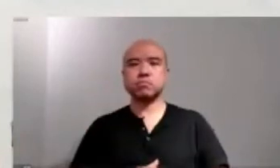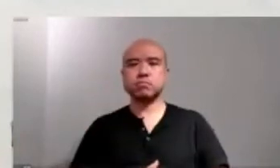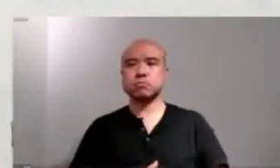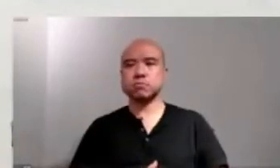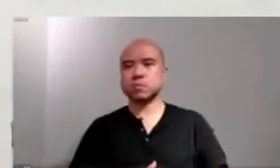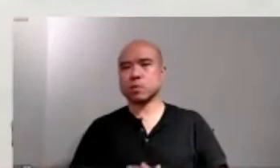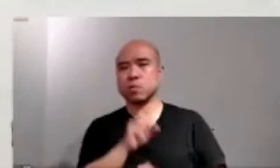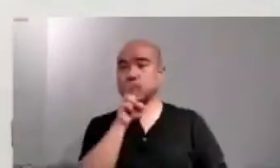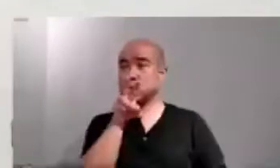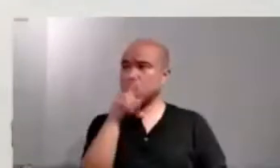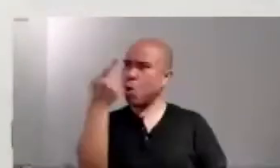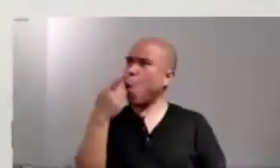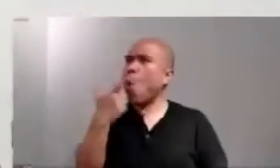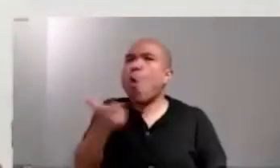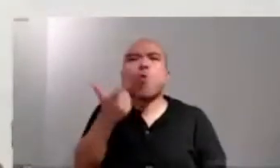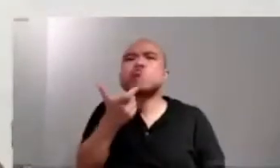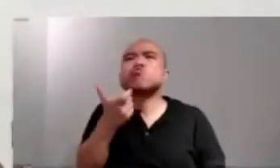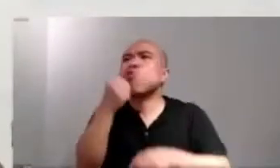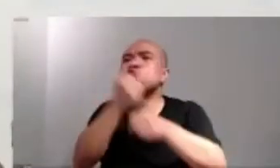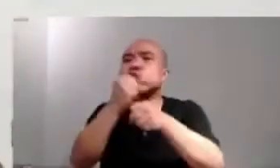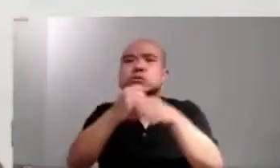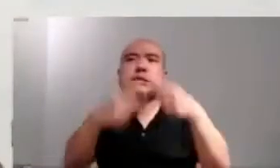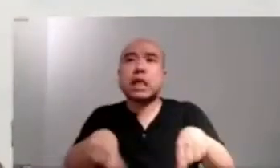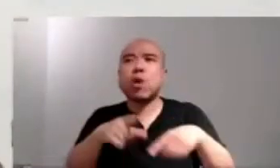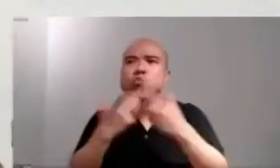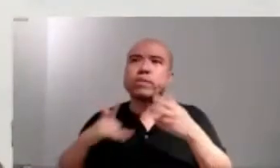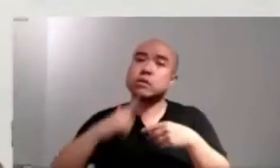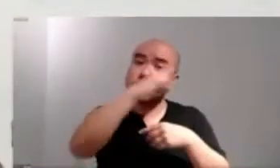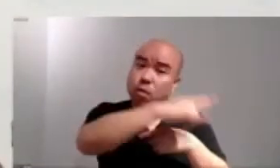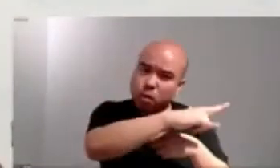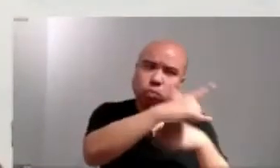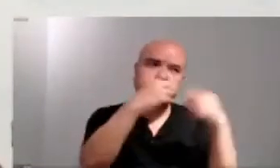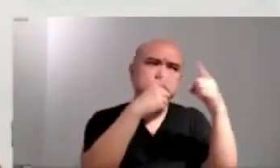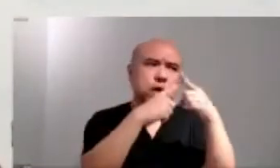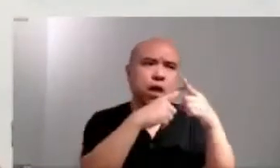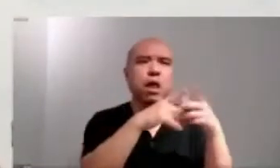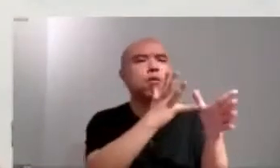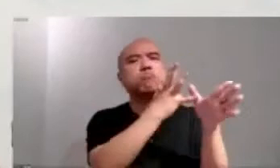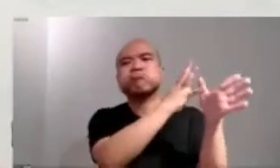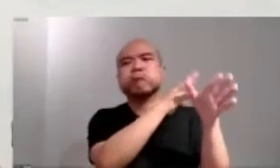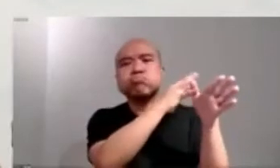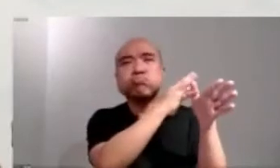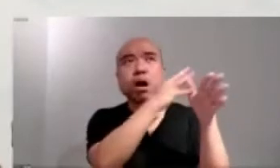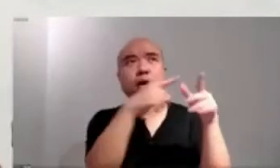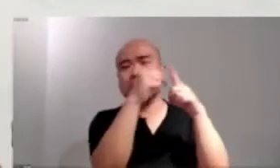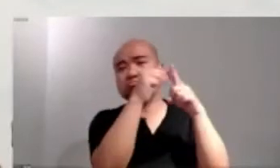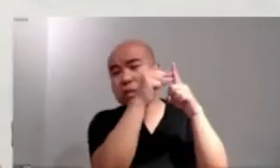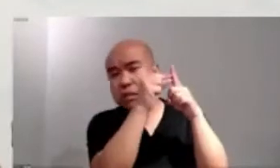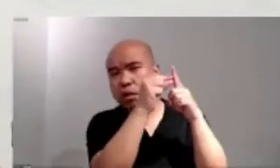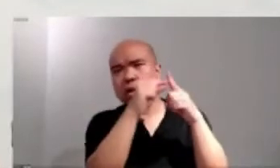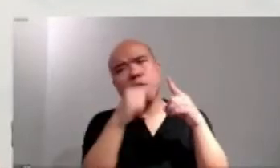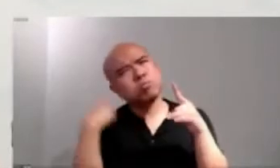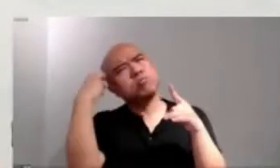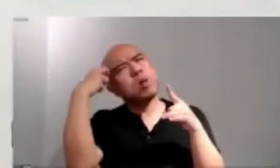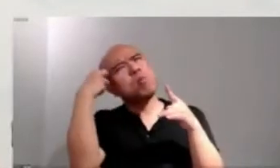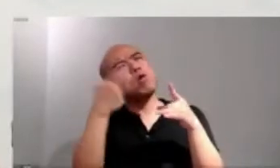見到面對住失業嘅大軍啦，好似一啲空姐啊、導遊咁，我哋都諗緊點樣去到幫佢哋轉型做 KOL， 又或者嚟